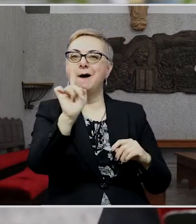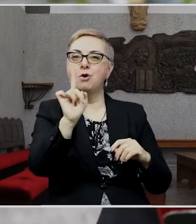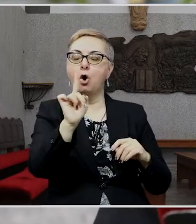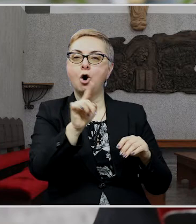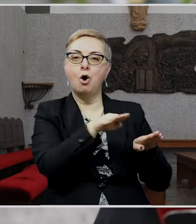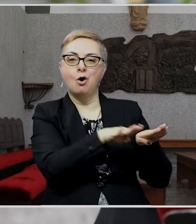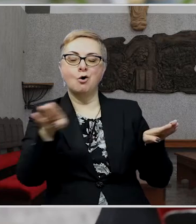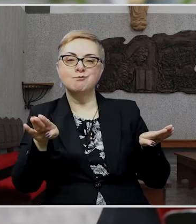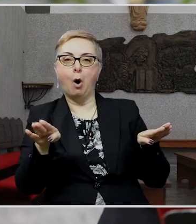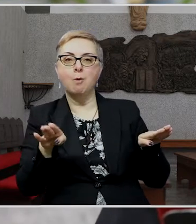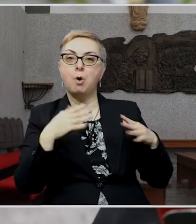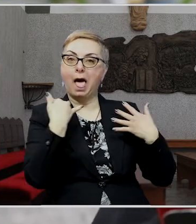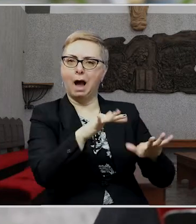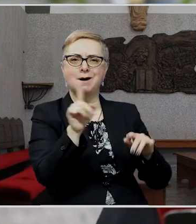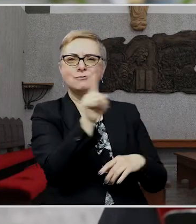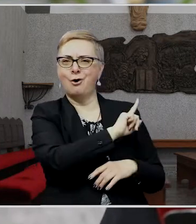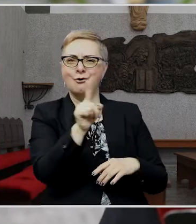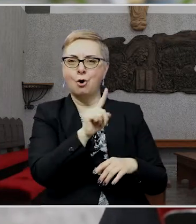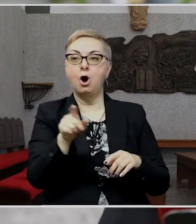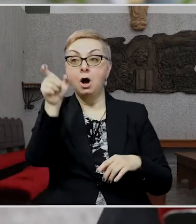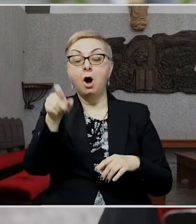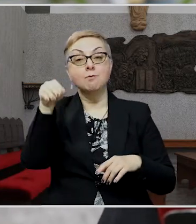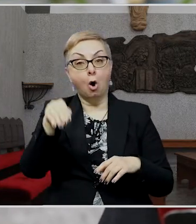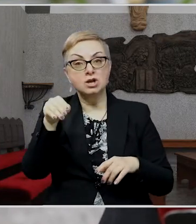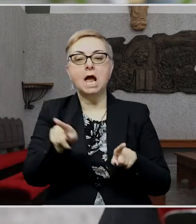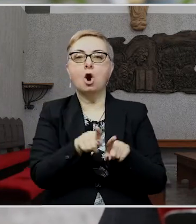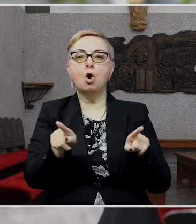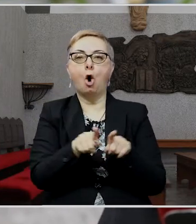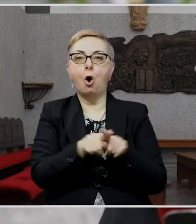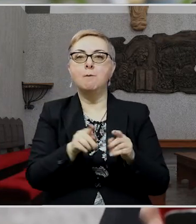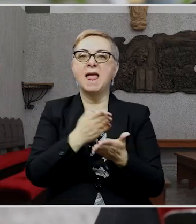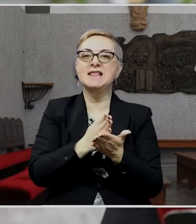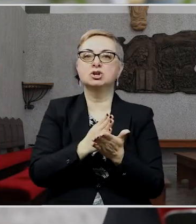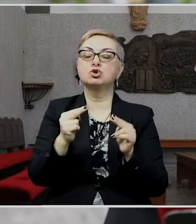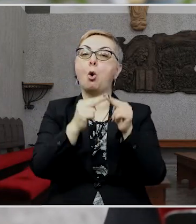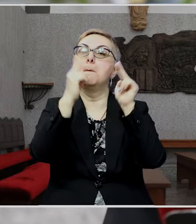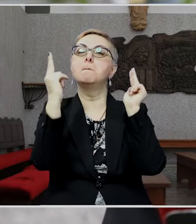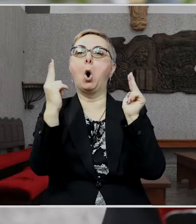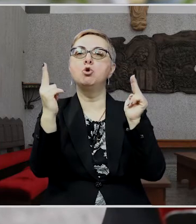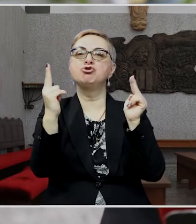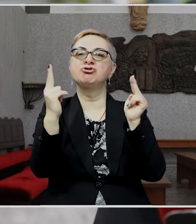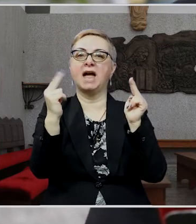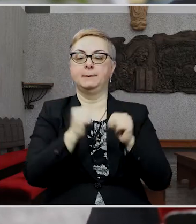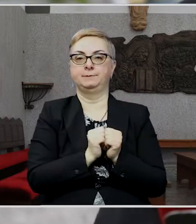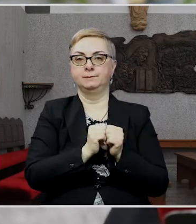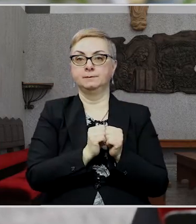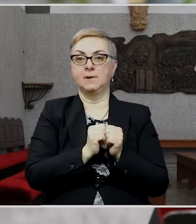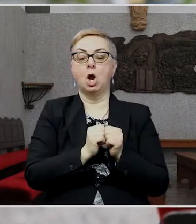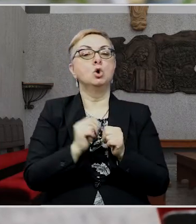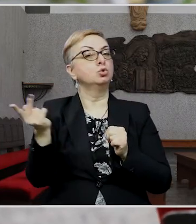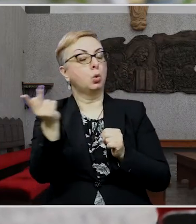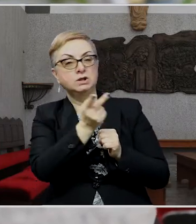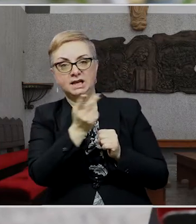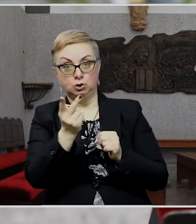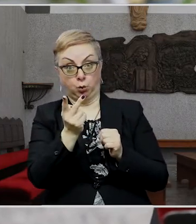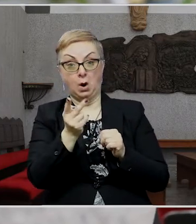il popolo mosè e l'intercessore e il ponte e l'intercessore eco ambedue